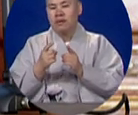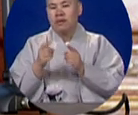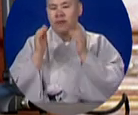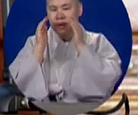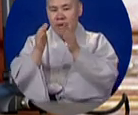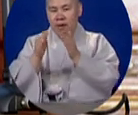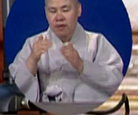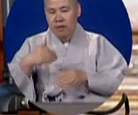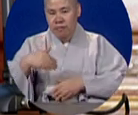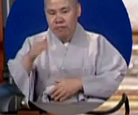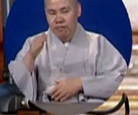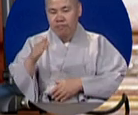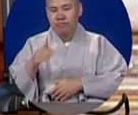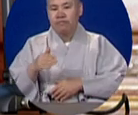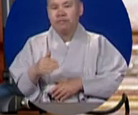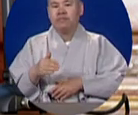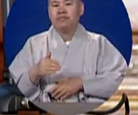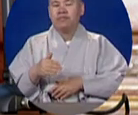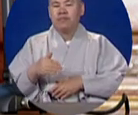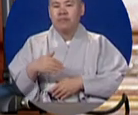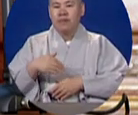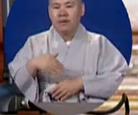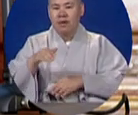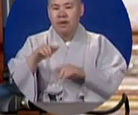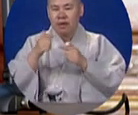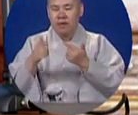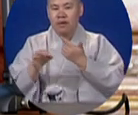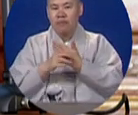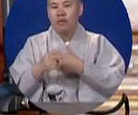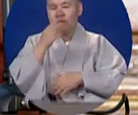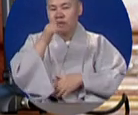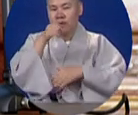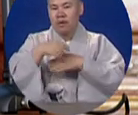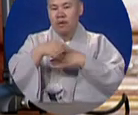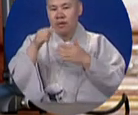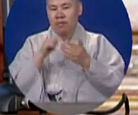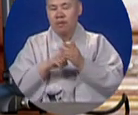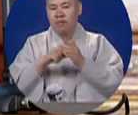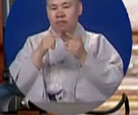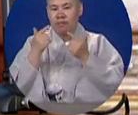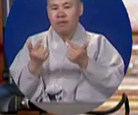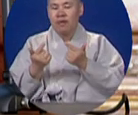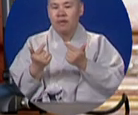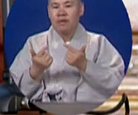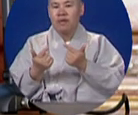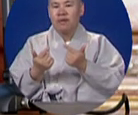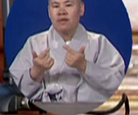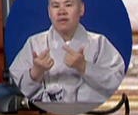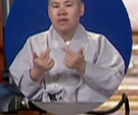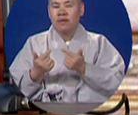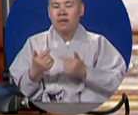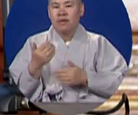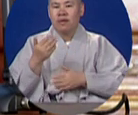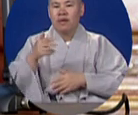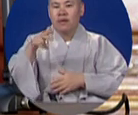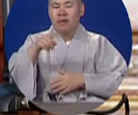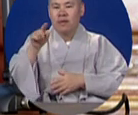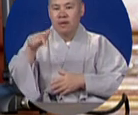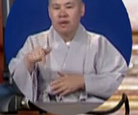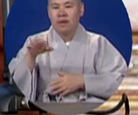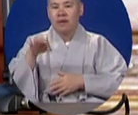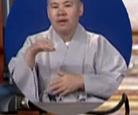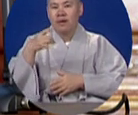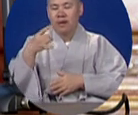대상을 향해서 나아가지 아니하면 중생심이 아닙니다 그 작의예요 작의